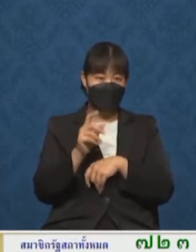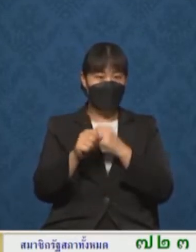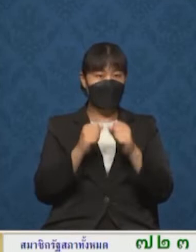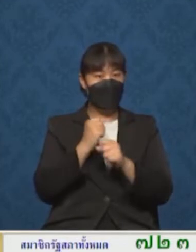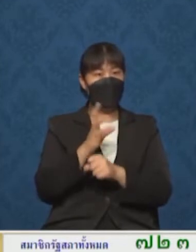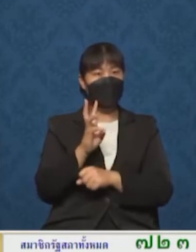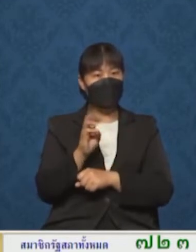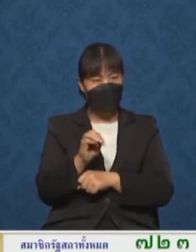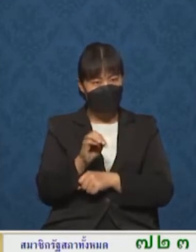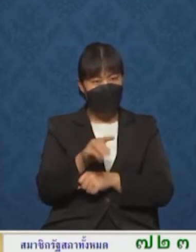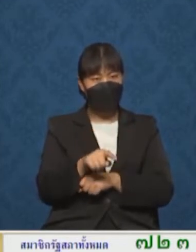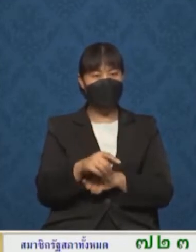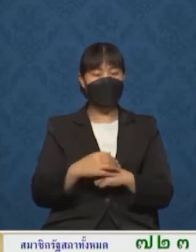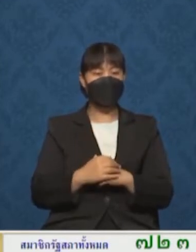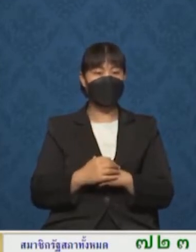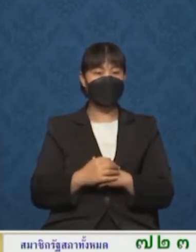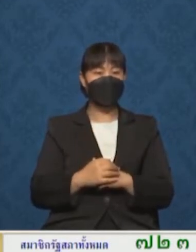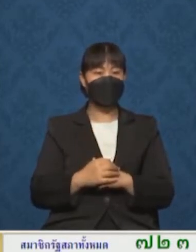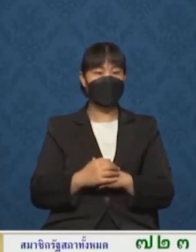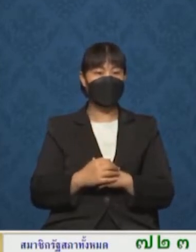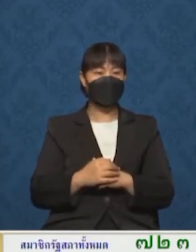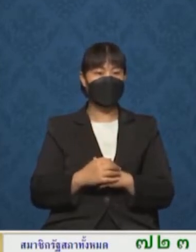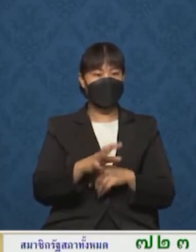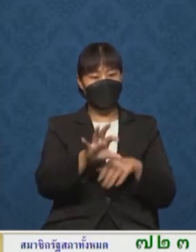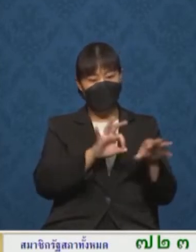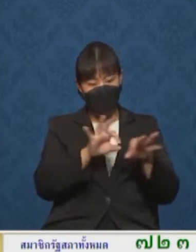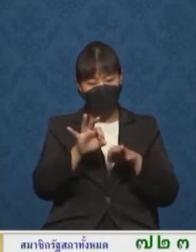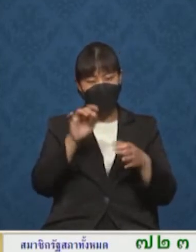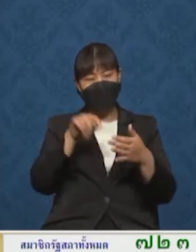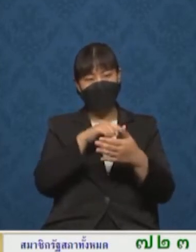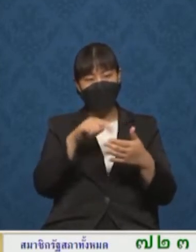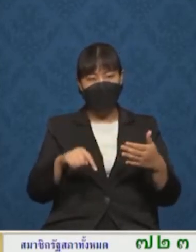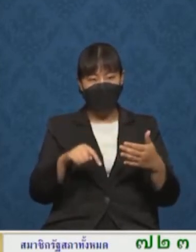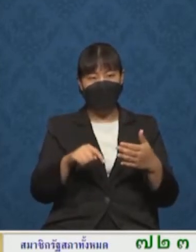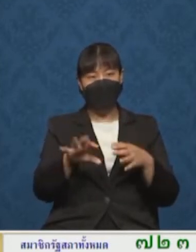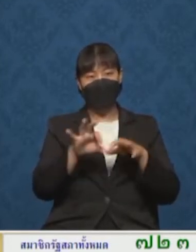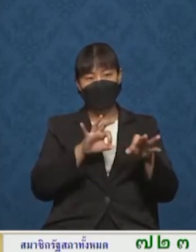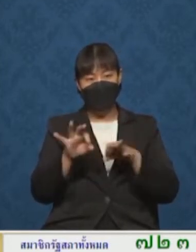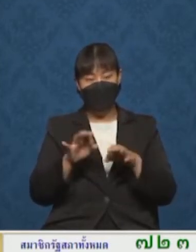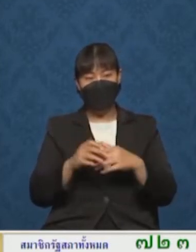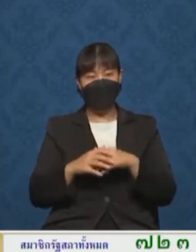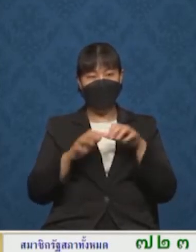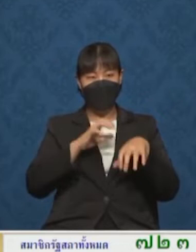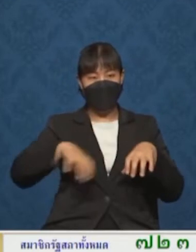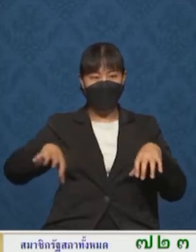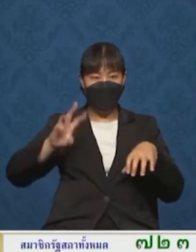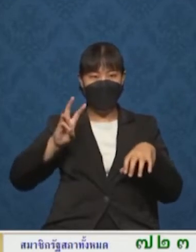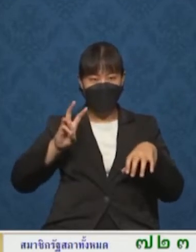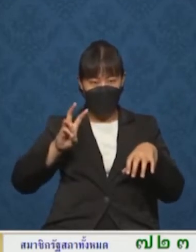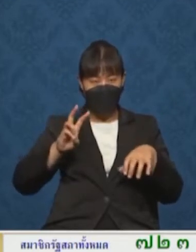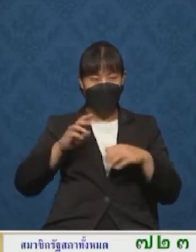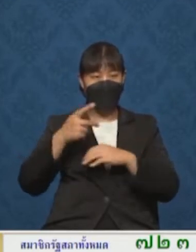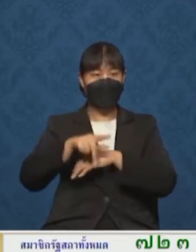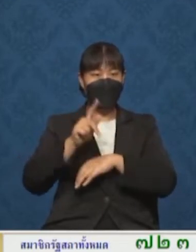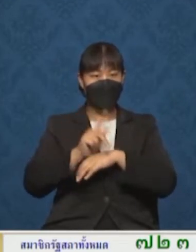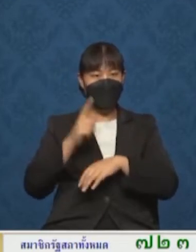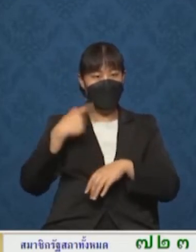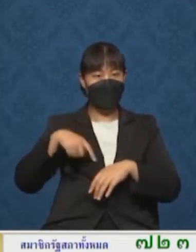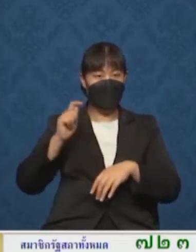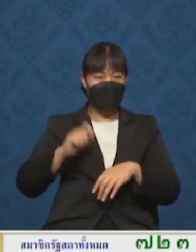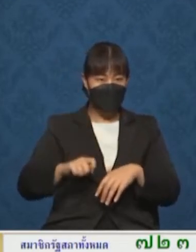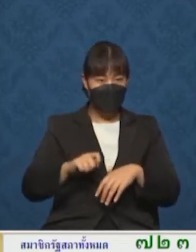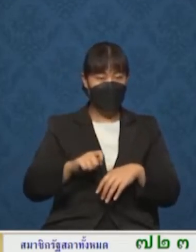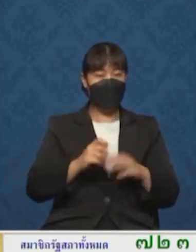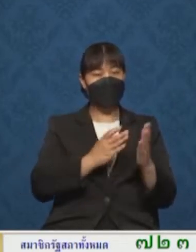italesๆจาก องค์ติศรร 6 องคบวกประทานสารดีกา ปทธมนุณ